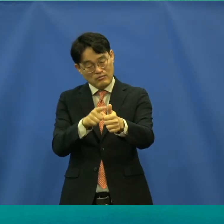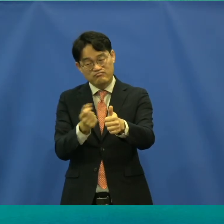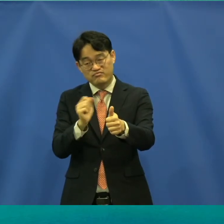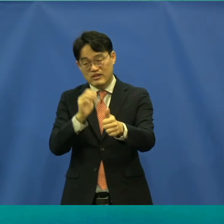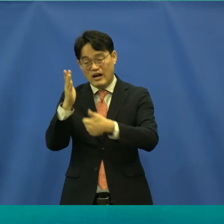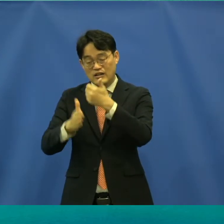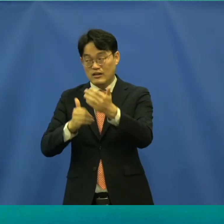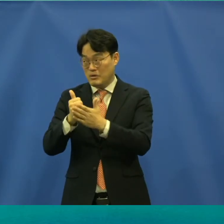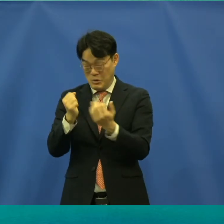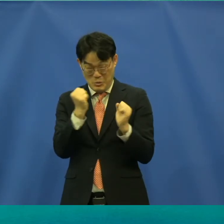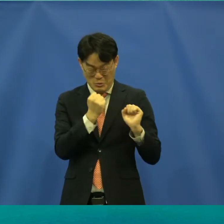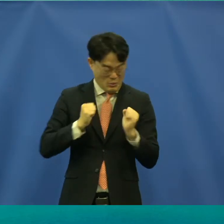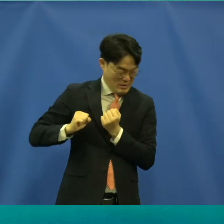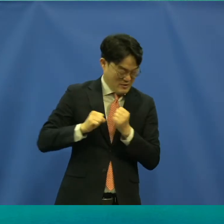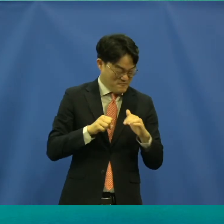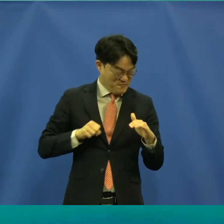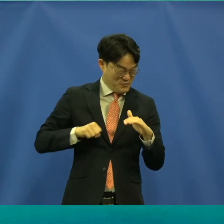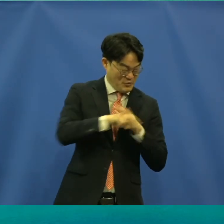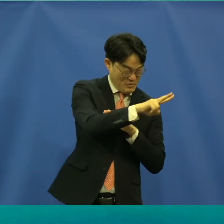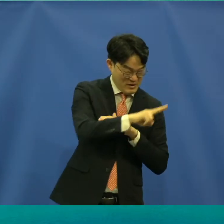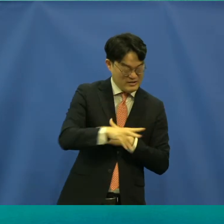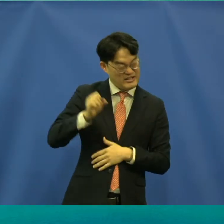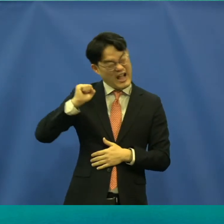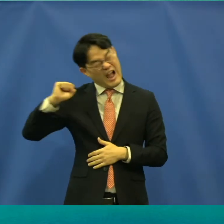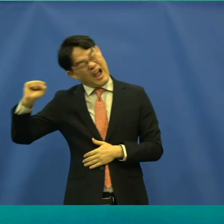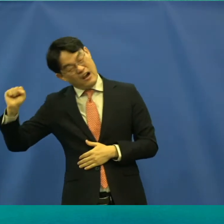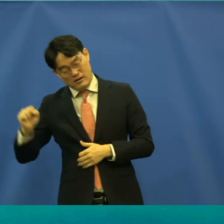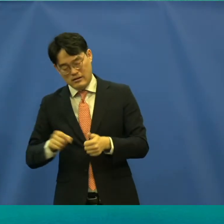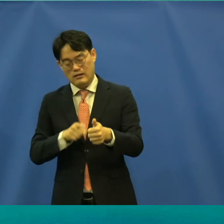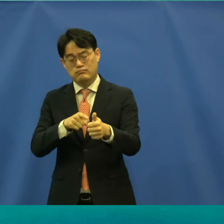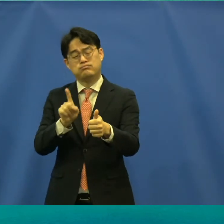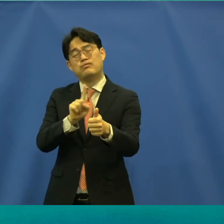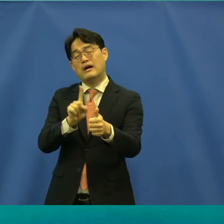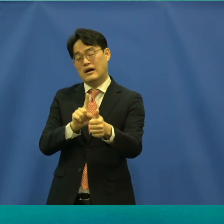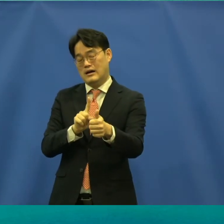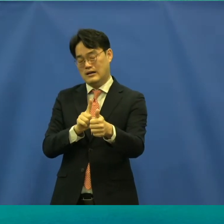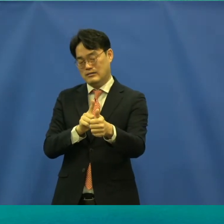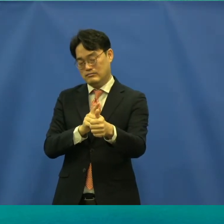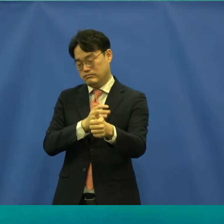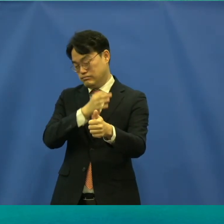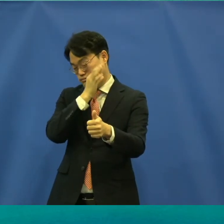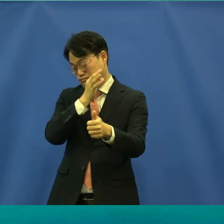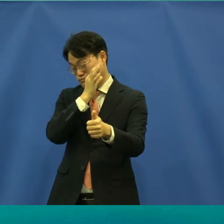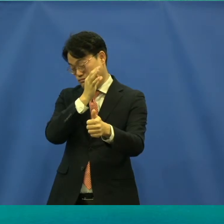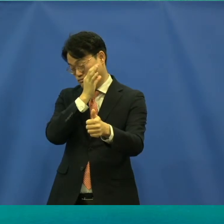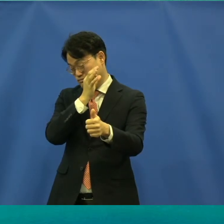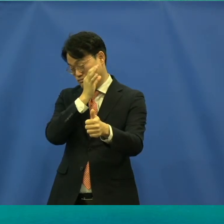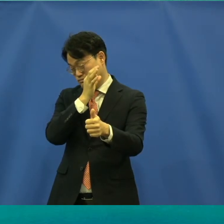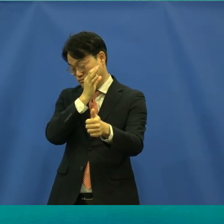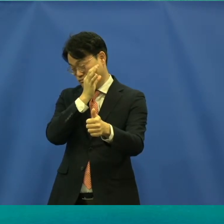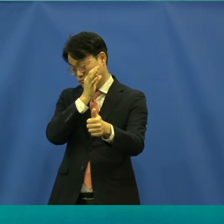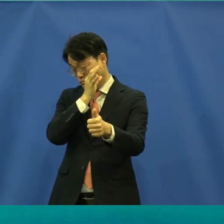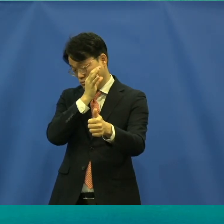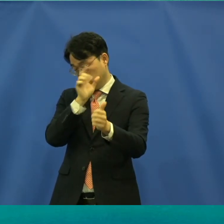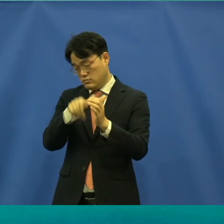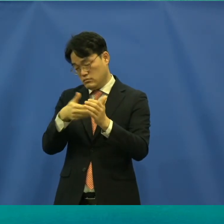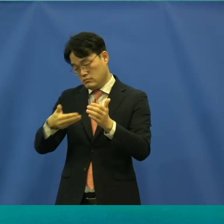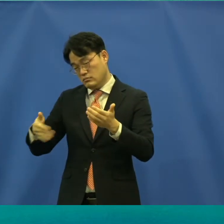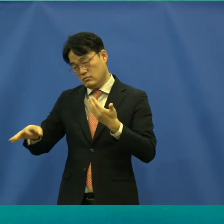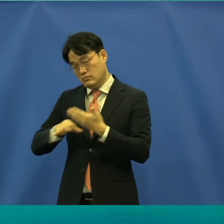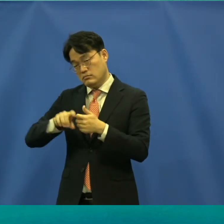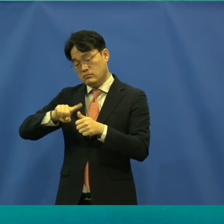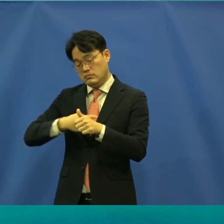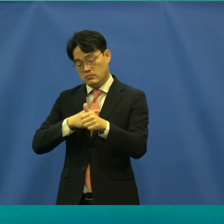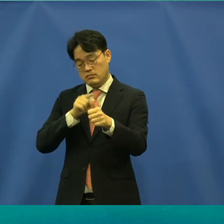비난하고 싶은데 어느 순간부터 요나의 행동에서 우리의 모습이 보이는 거예요.